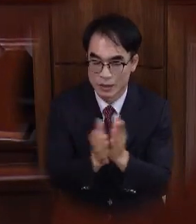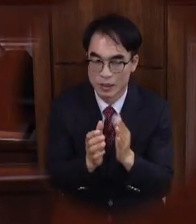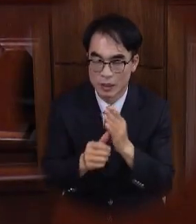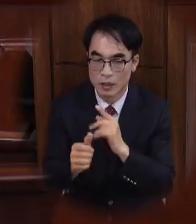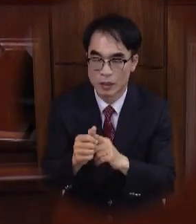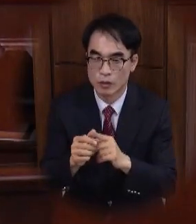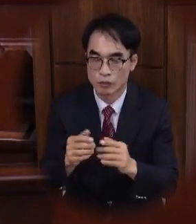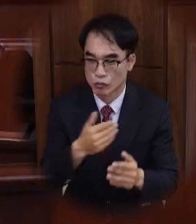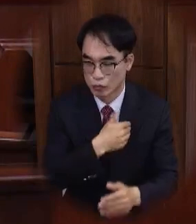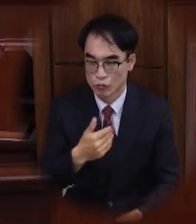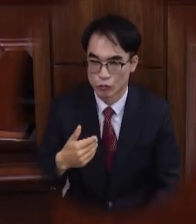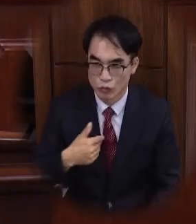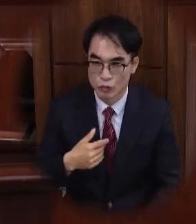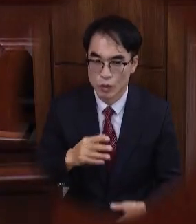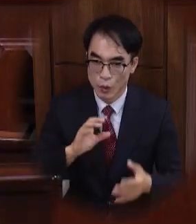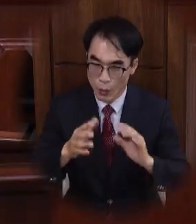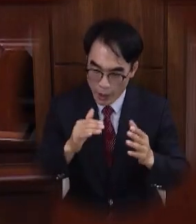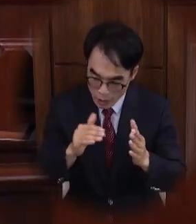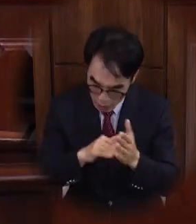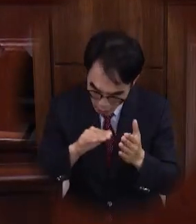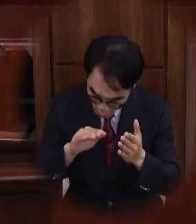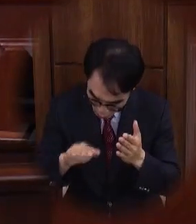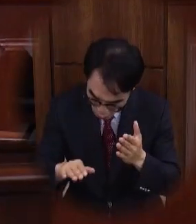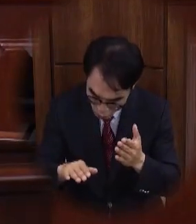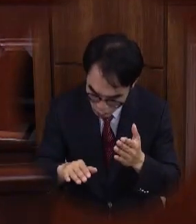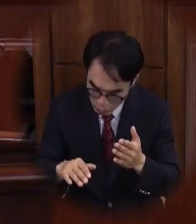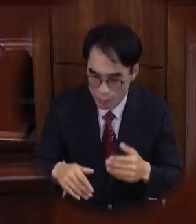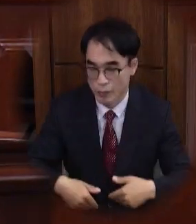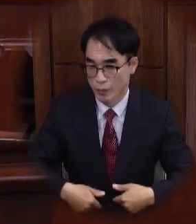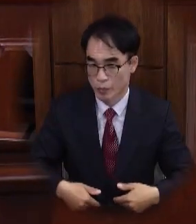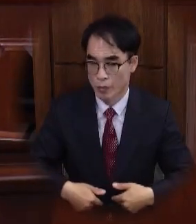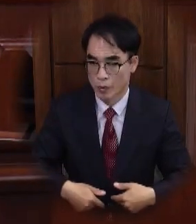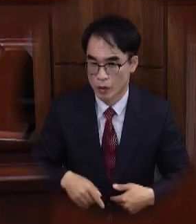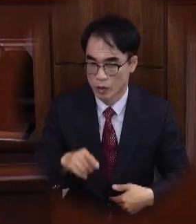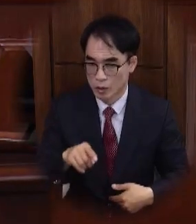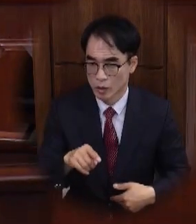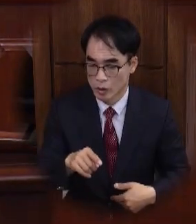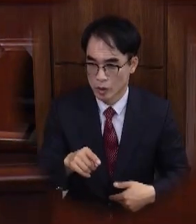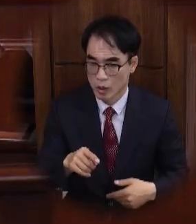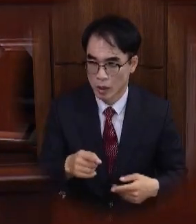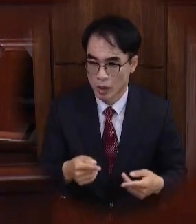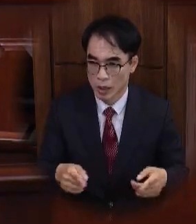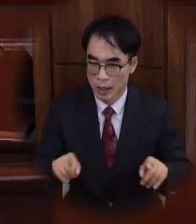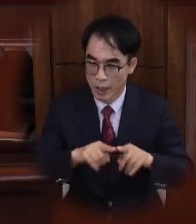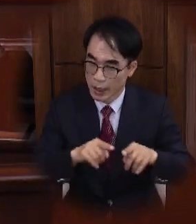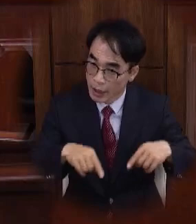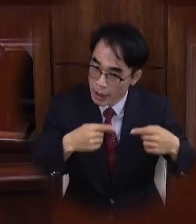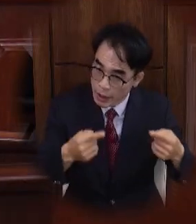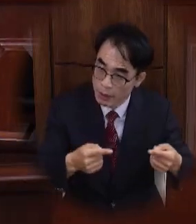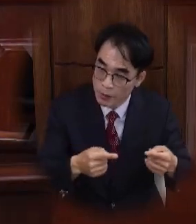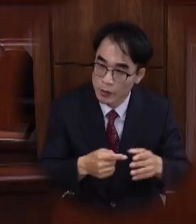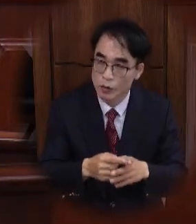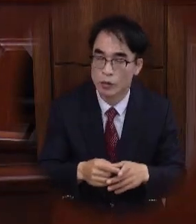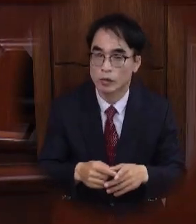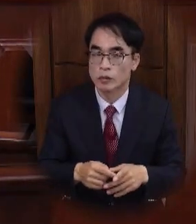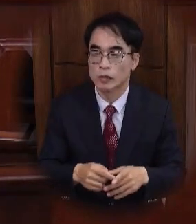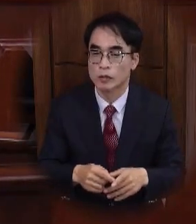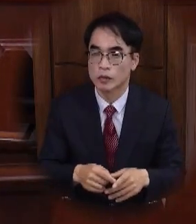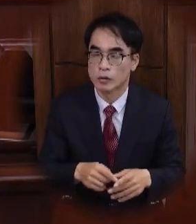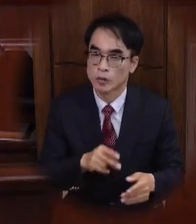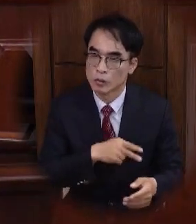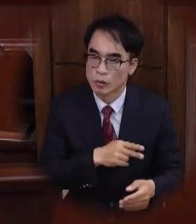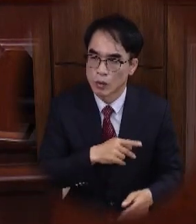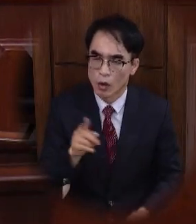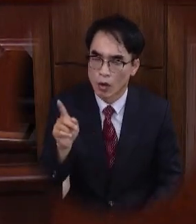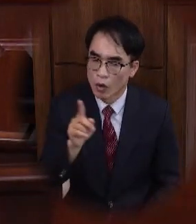충분히 회의를 거친 다음에 할 내용이고 거기에 함께 동행했던 의원님도 어떤